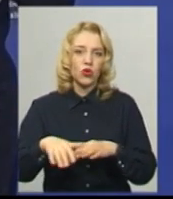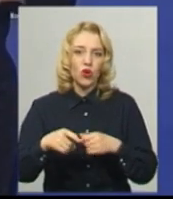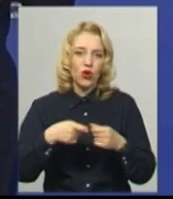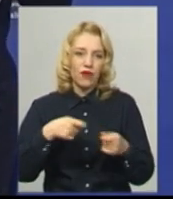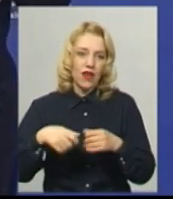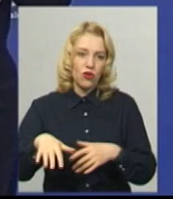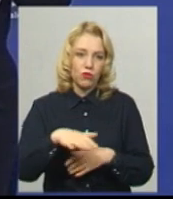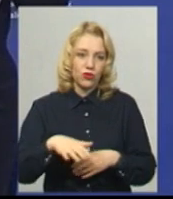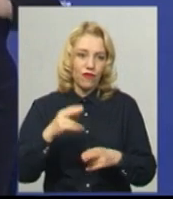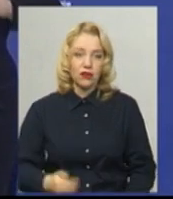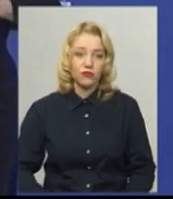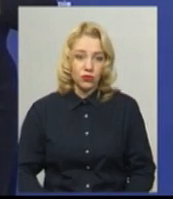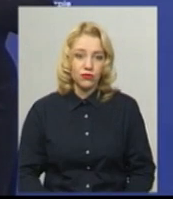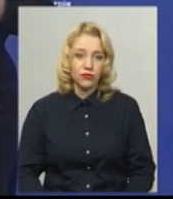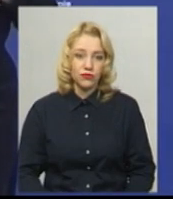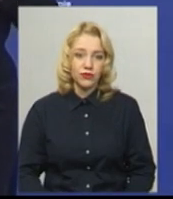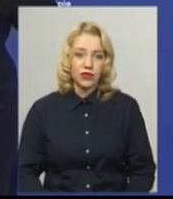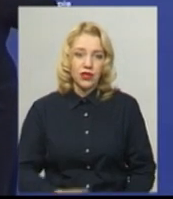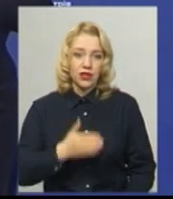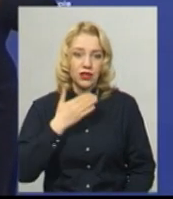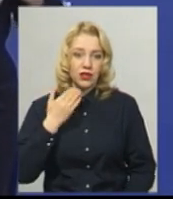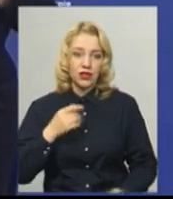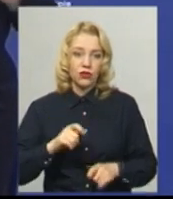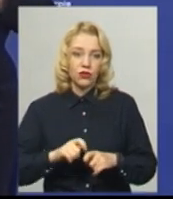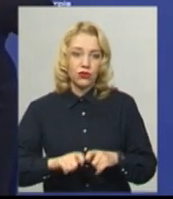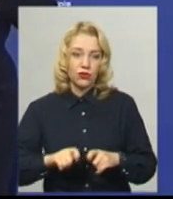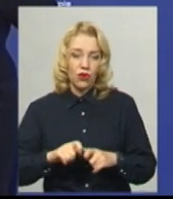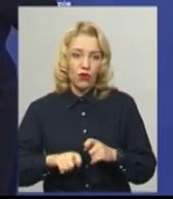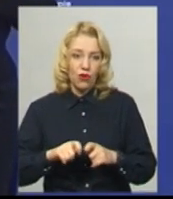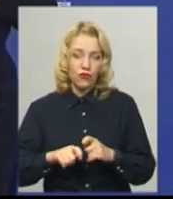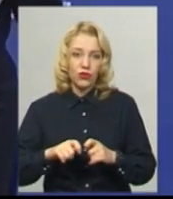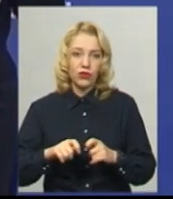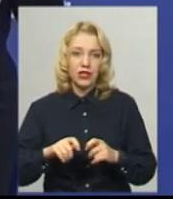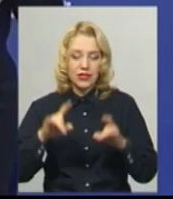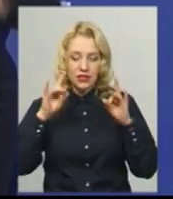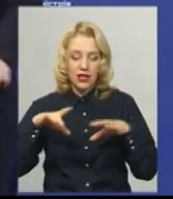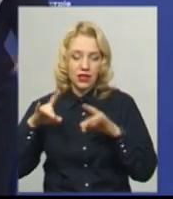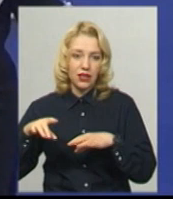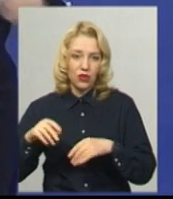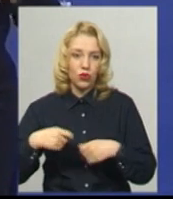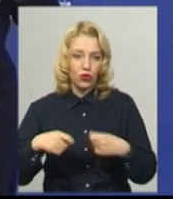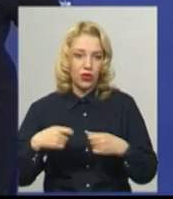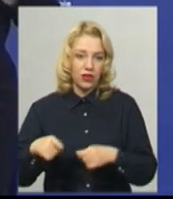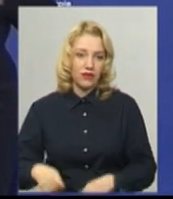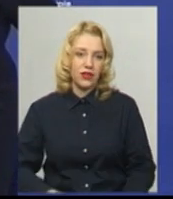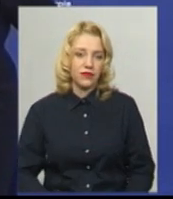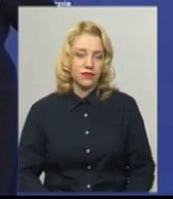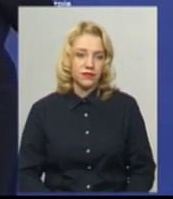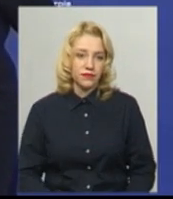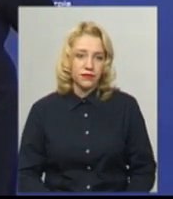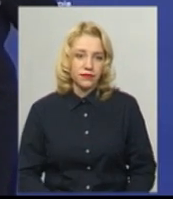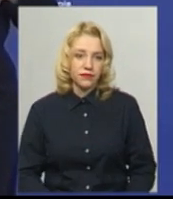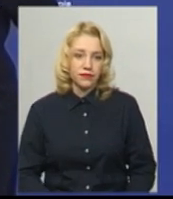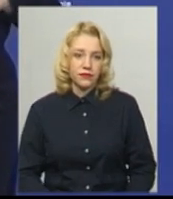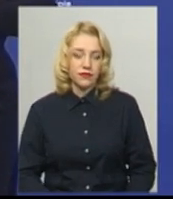ринку. Відсутність неконтрольованої стихійної торгівлі на прилегле до ринку території. Для